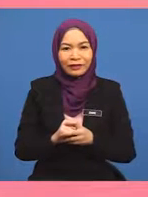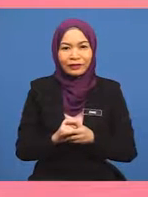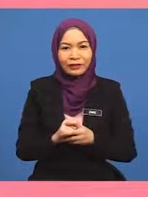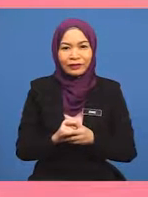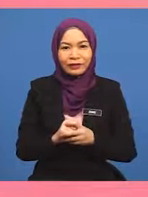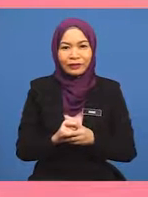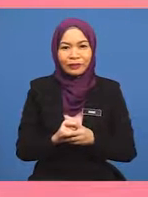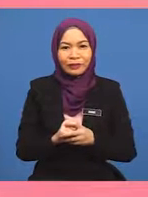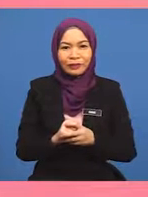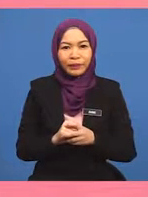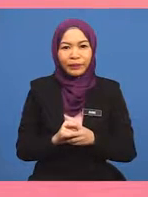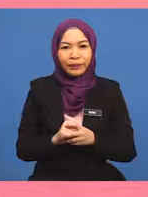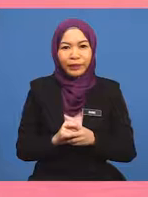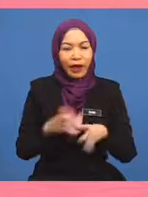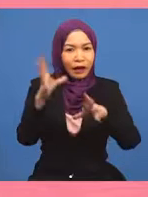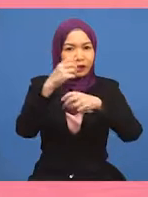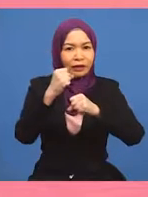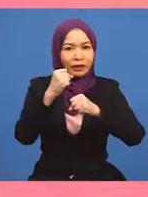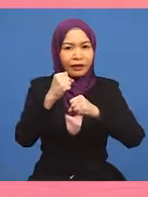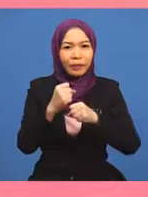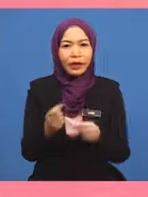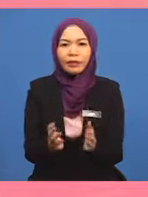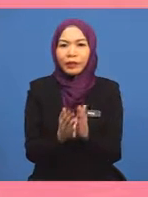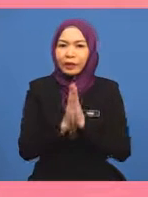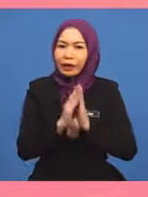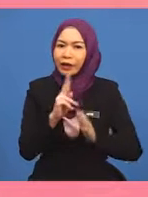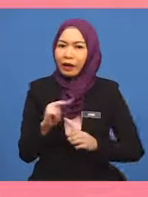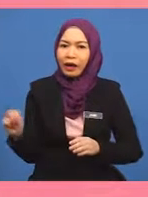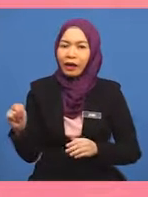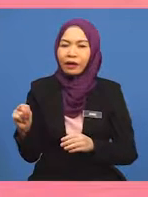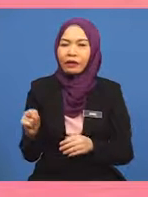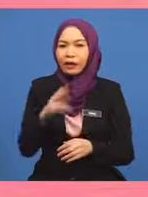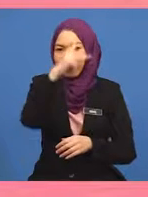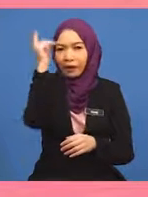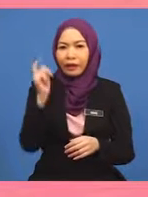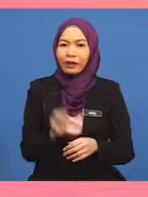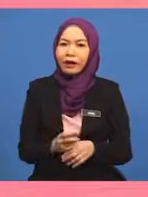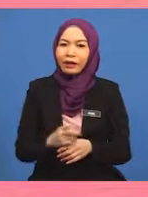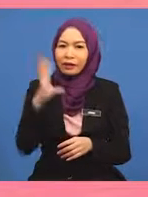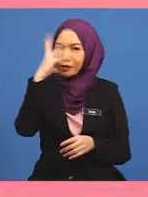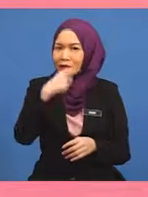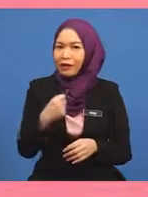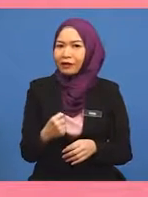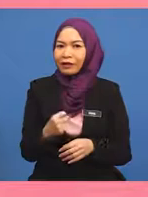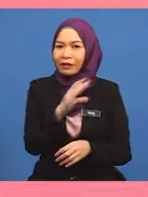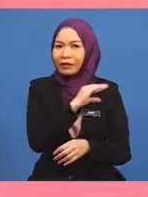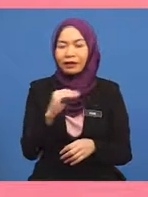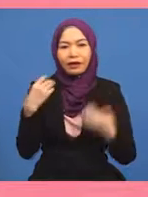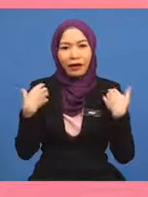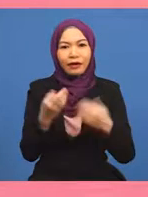Loch Ness. Mendapat permintaan kerana reka bentuk yang menarik dan